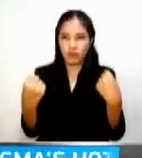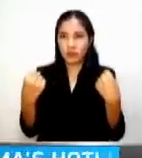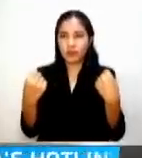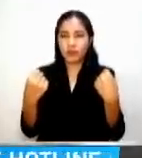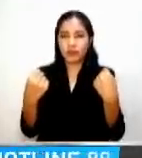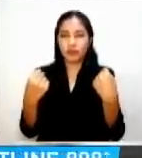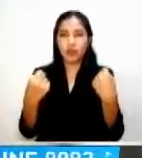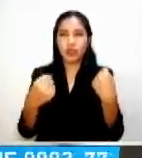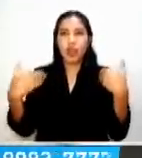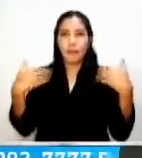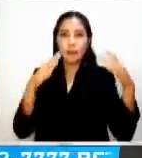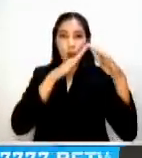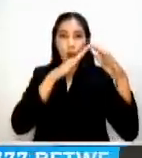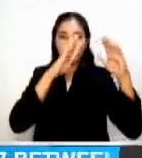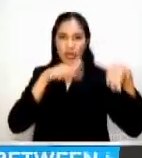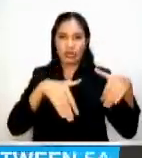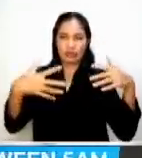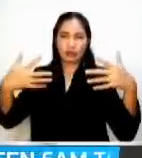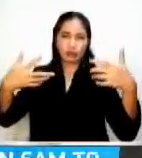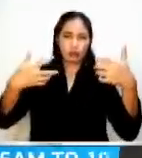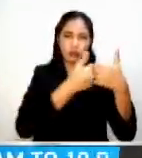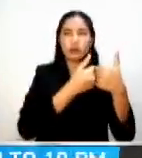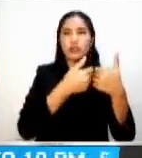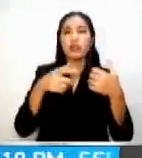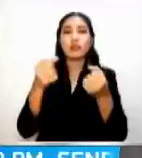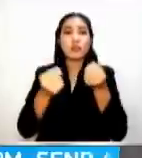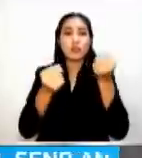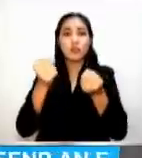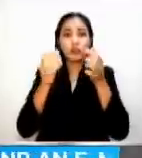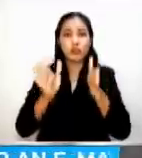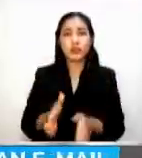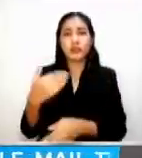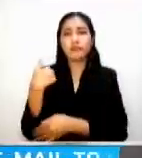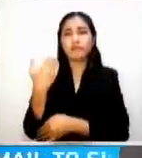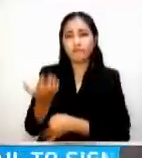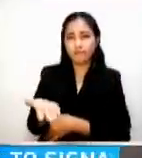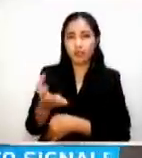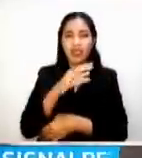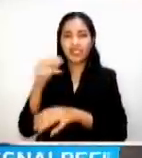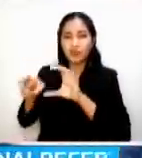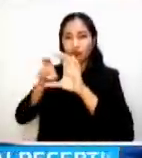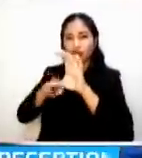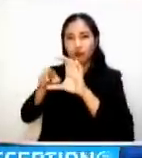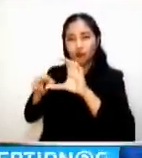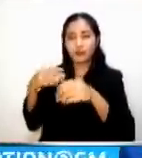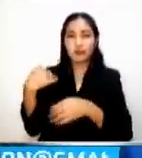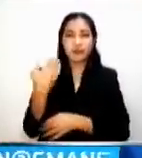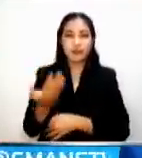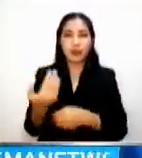bahay. Dead on the spot ang driver at pahinante ng truck. May 14 pang sugatan sa